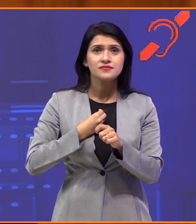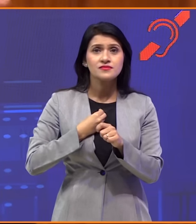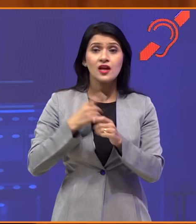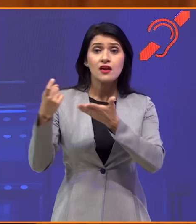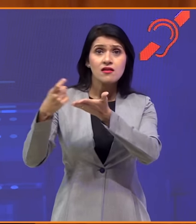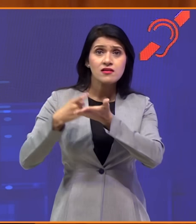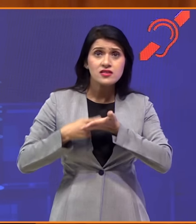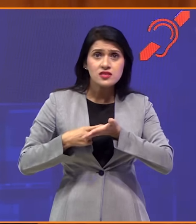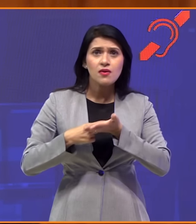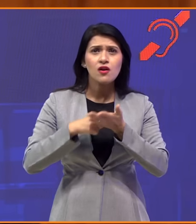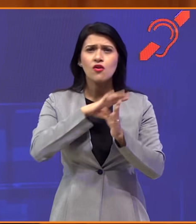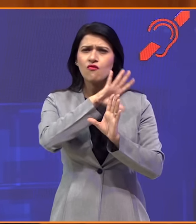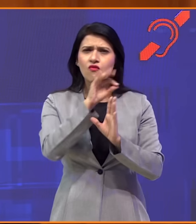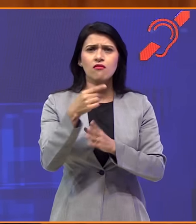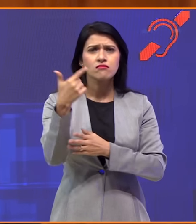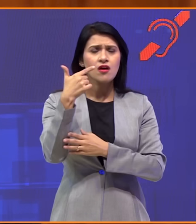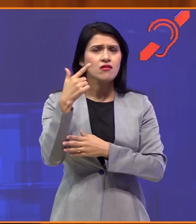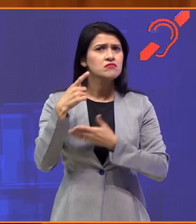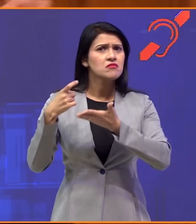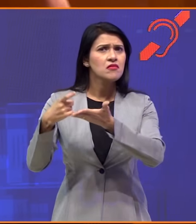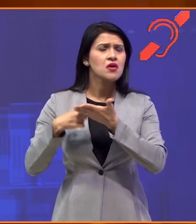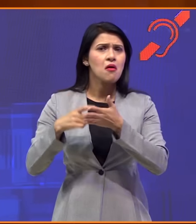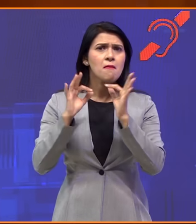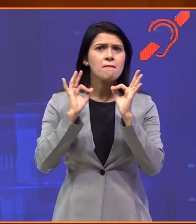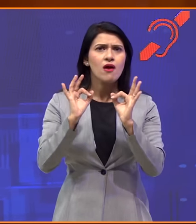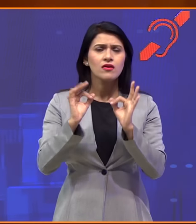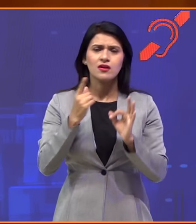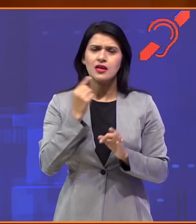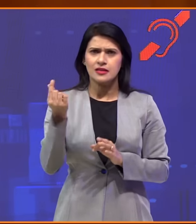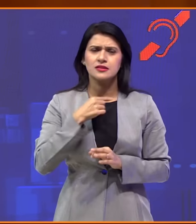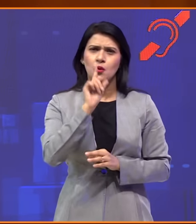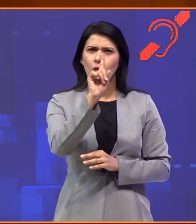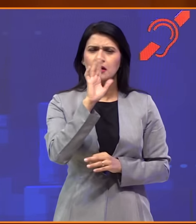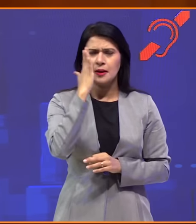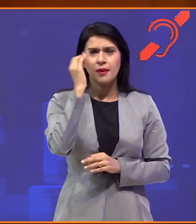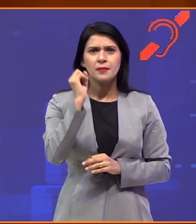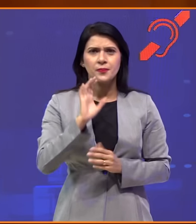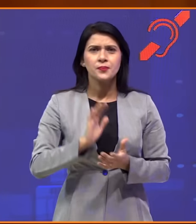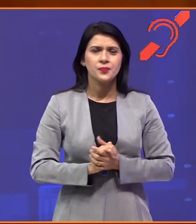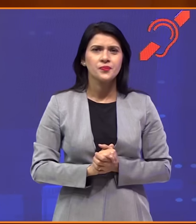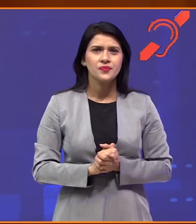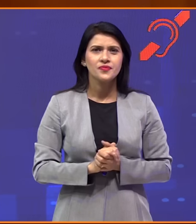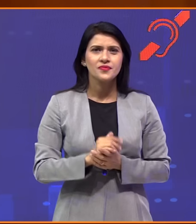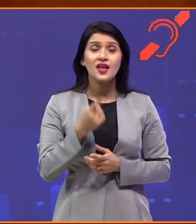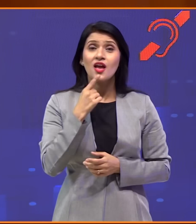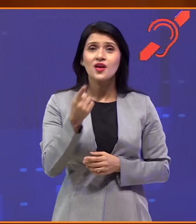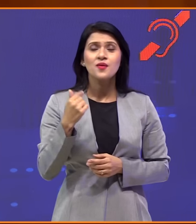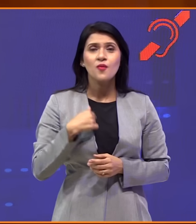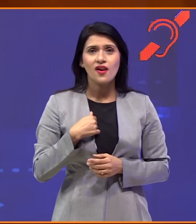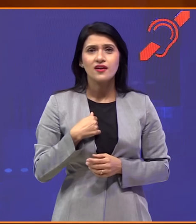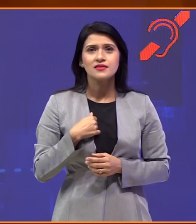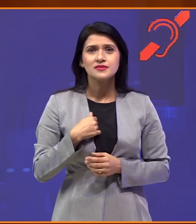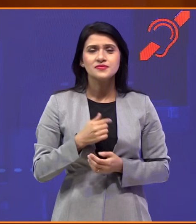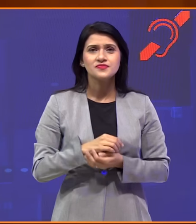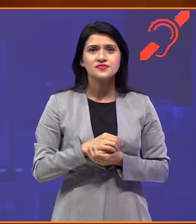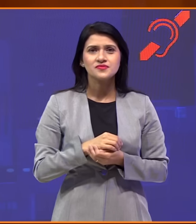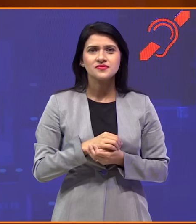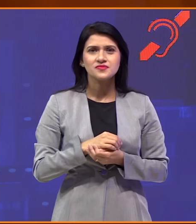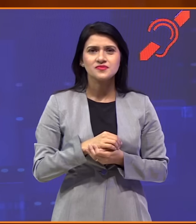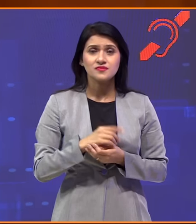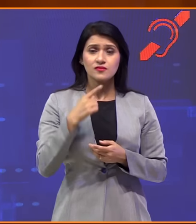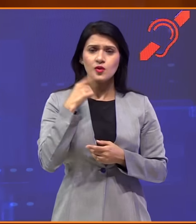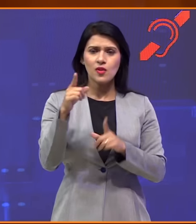सम्मान उन्होंने पूरी शूटिंग में दिया उन्होंने एक बड़ी अच्छी बात कही थी बजत जी उन्होंने कहा था कि देख मैंने कहा कि